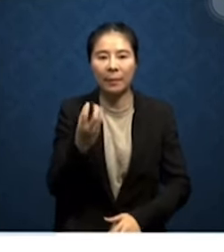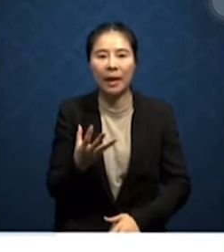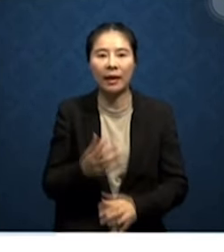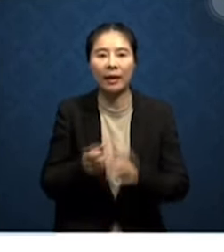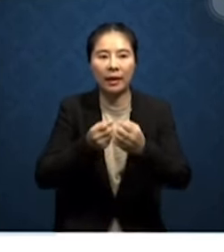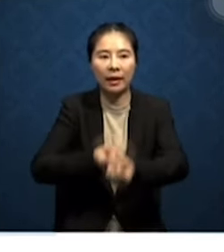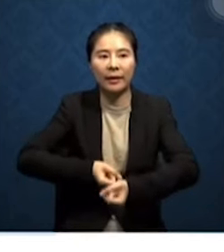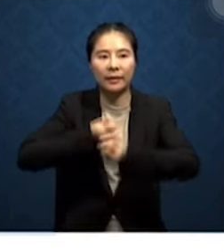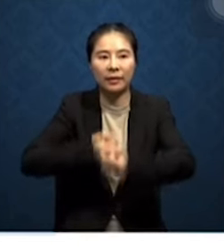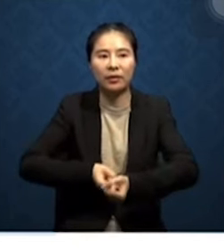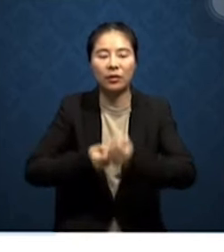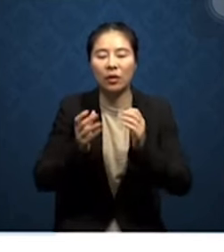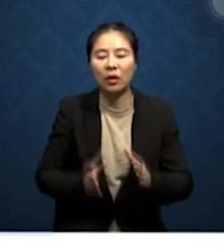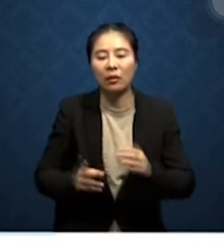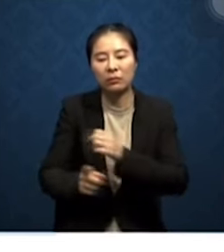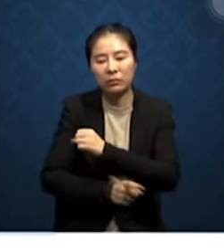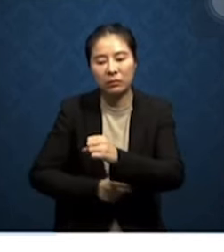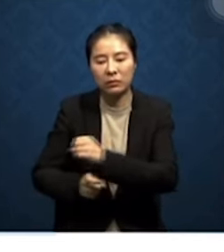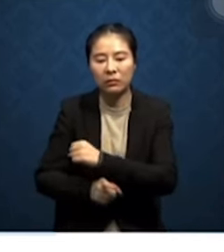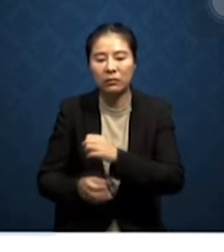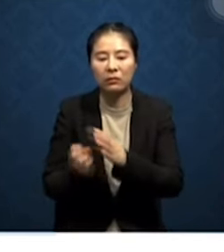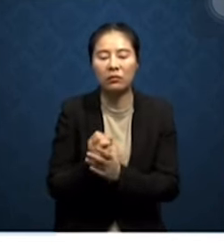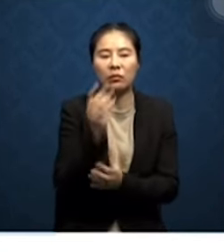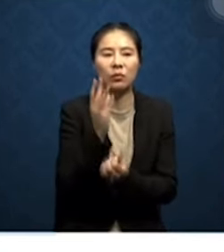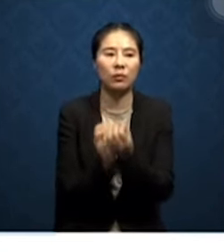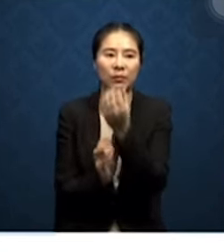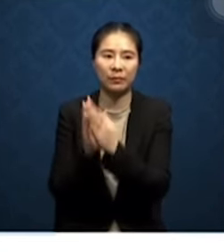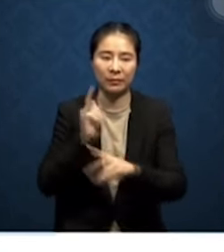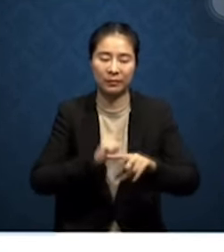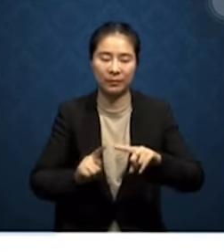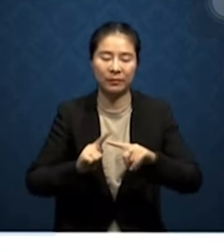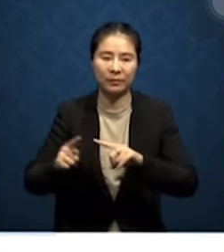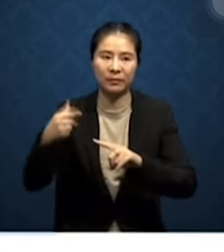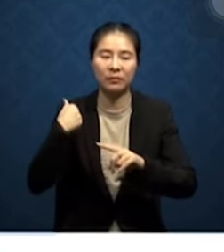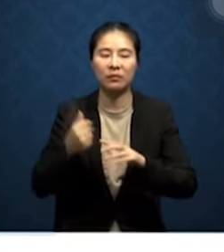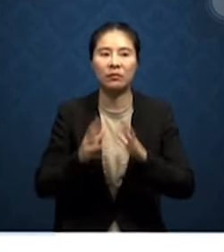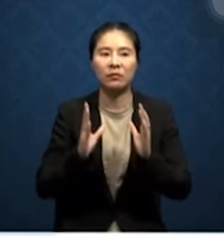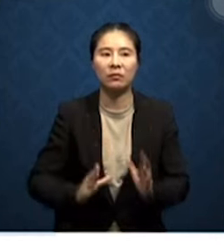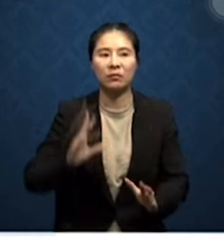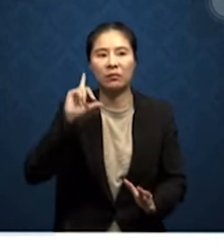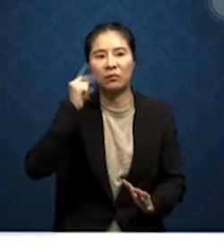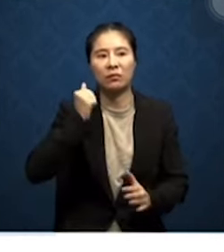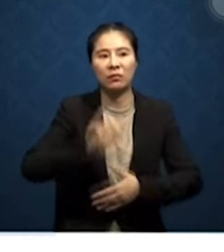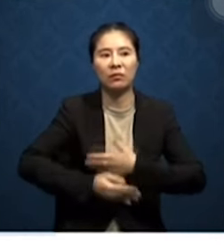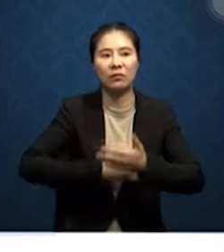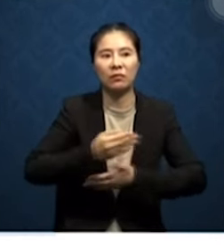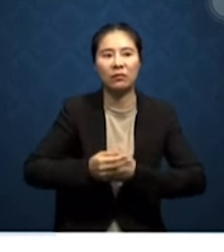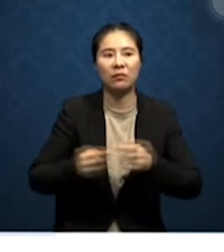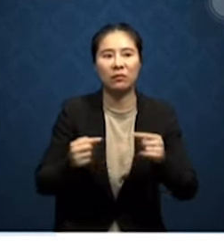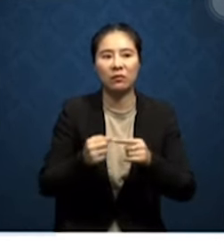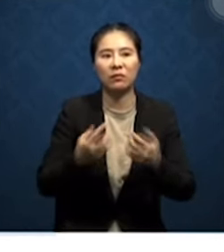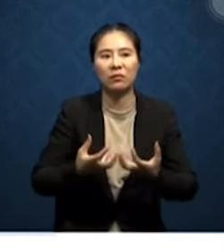มีชาวไร่ชาวนาชาวสวนและมีแม่ค้าอย่างดิฉันได้ขาย